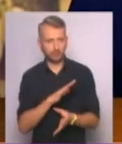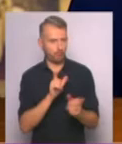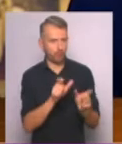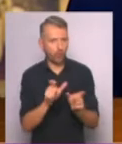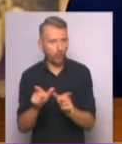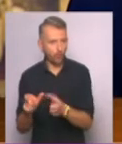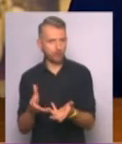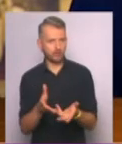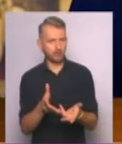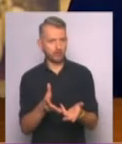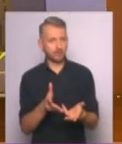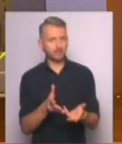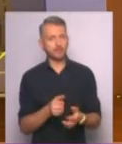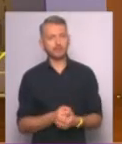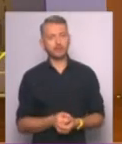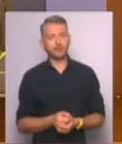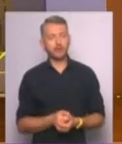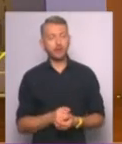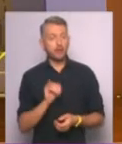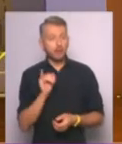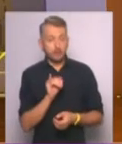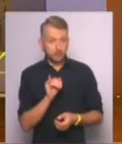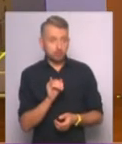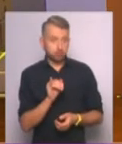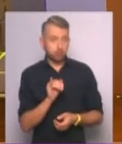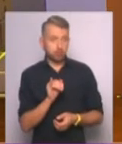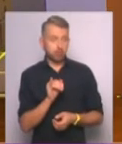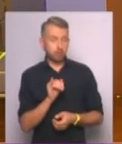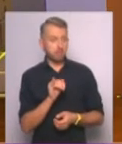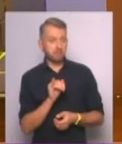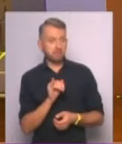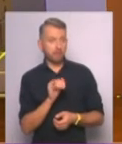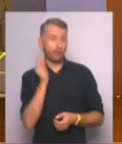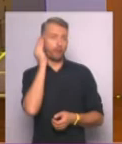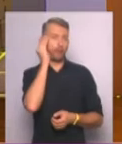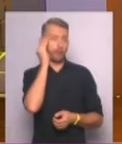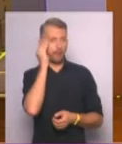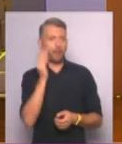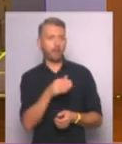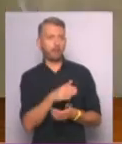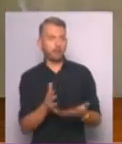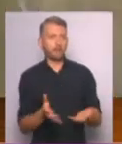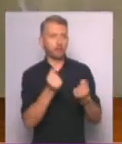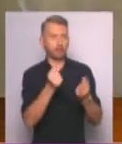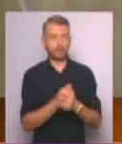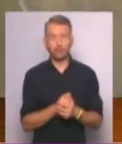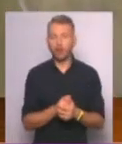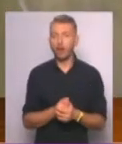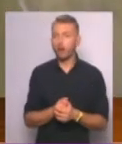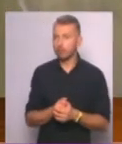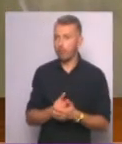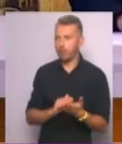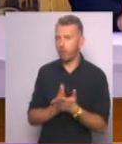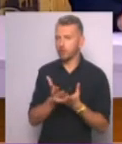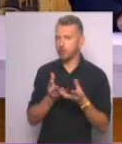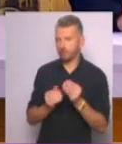блокують просування проєкту рішення про сквер. І в той же час підтримують продовження скандальної забудови. Тобто ви маєте на увазі, що політичний вплив був звичайно іншого рівня. Якби